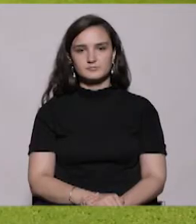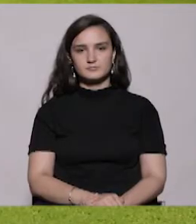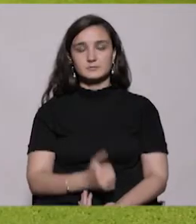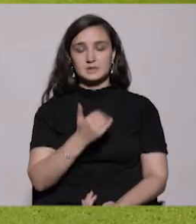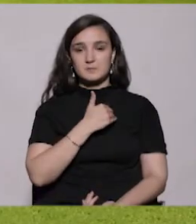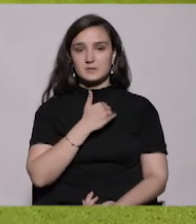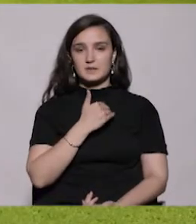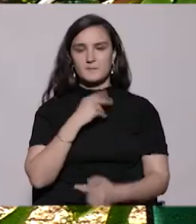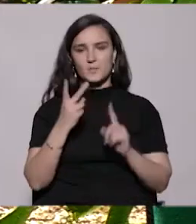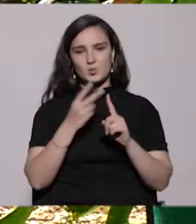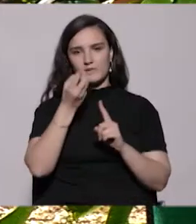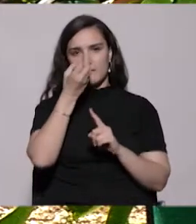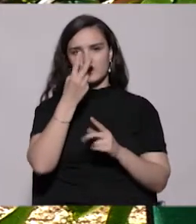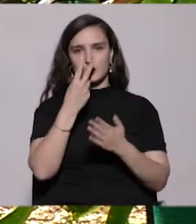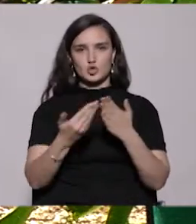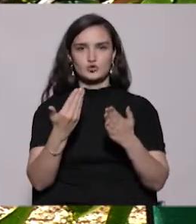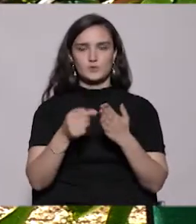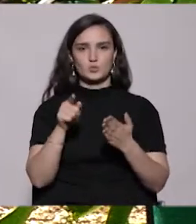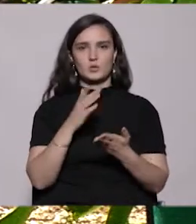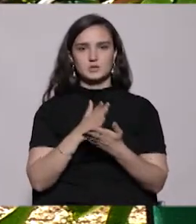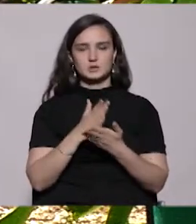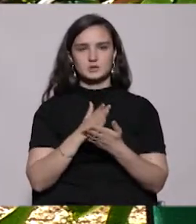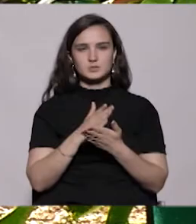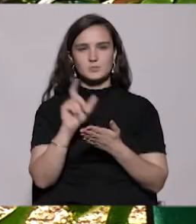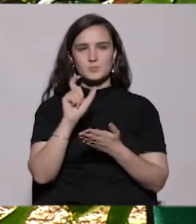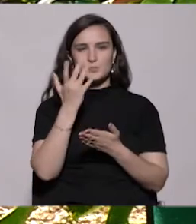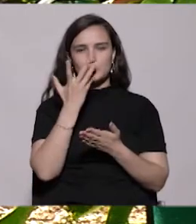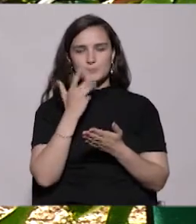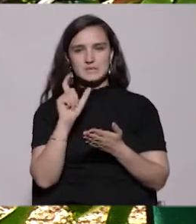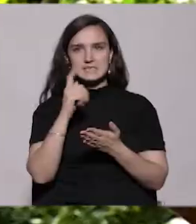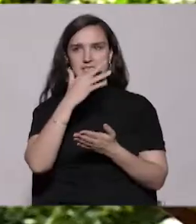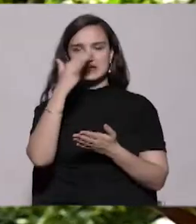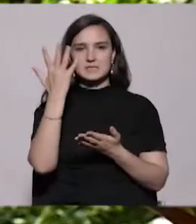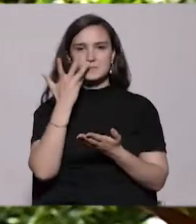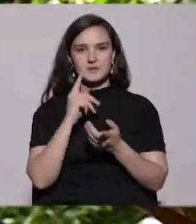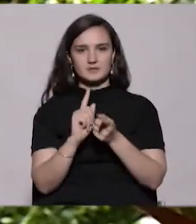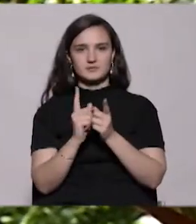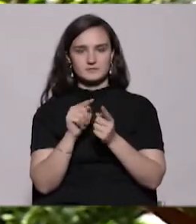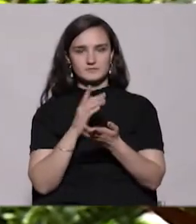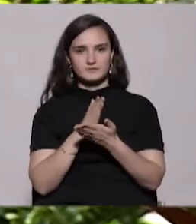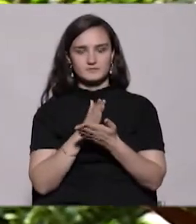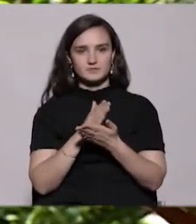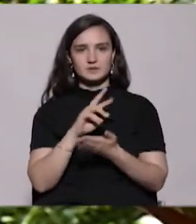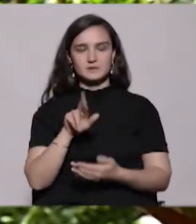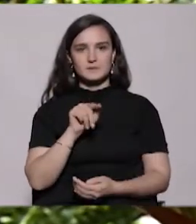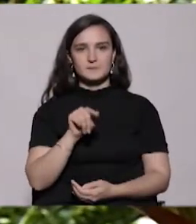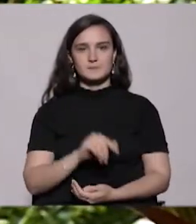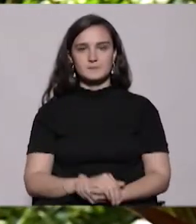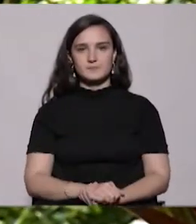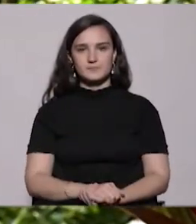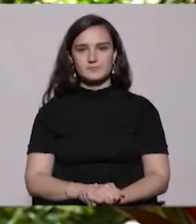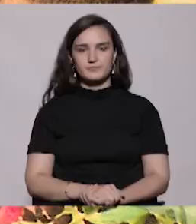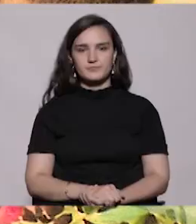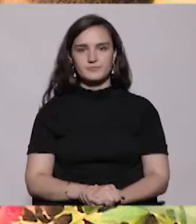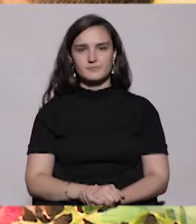ახლა მინდა მეორე ყვავილი გაჩვენოთ კიდე, რომელიც არის აი ესეთი მოლორჯო, მოცისფრო და